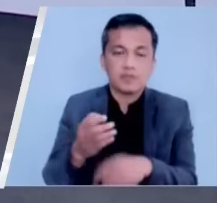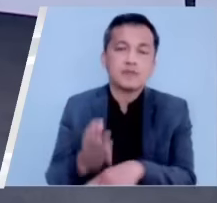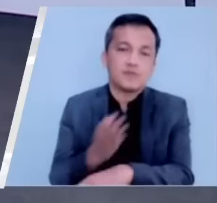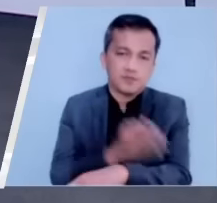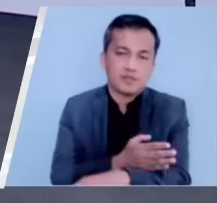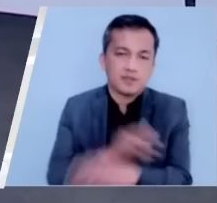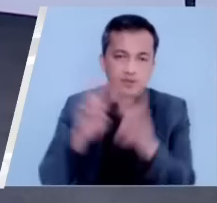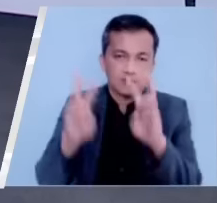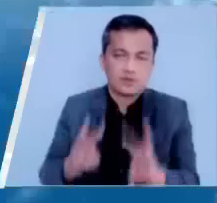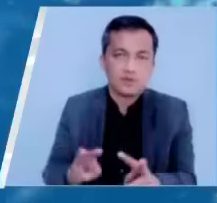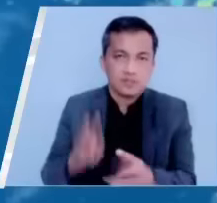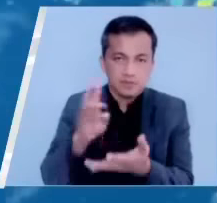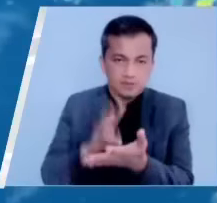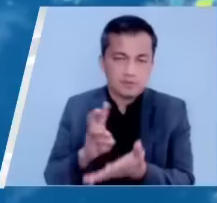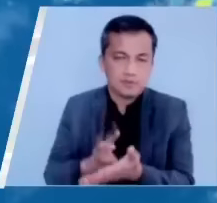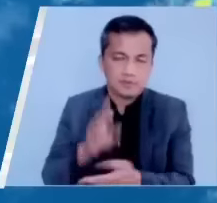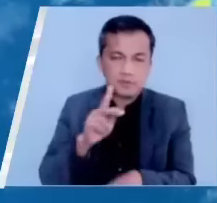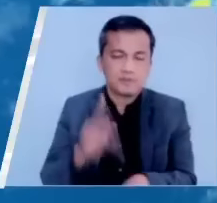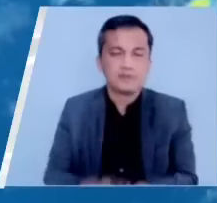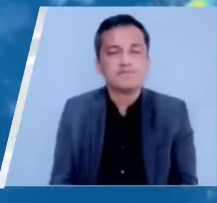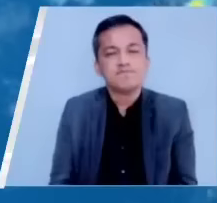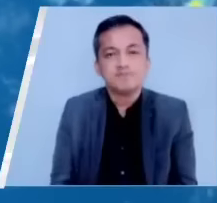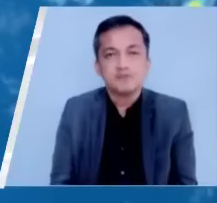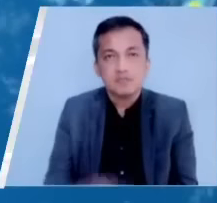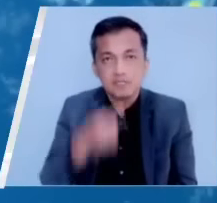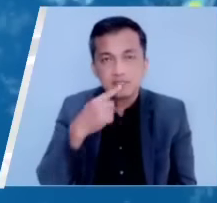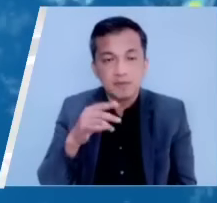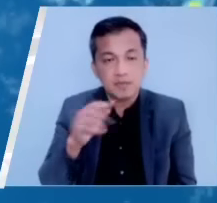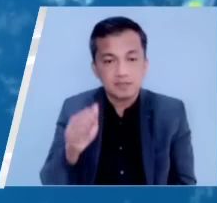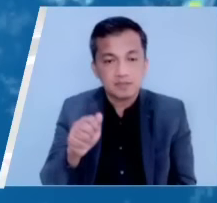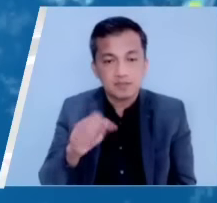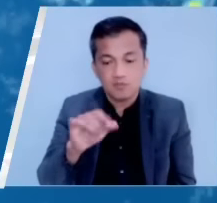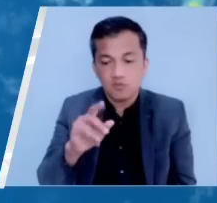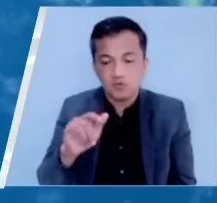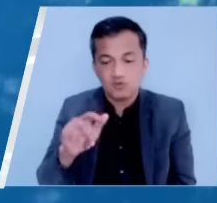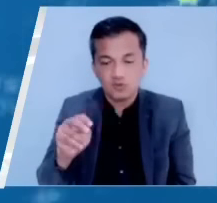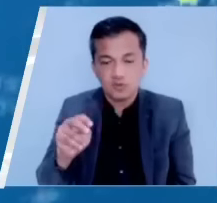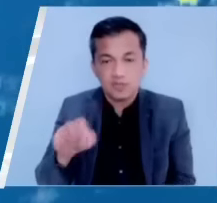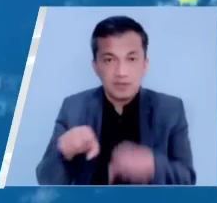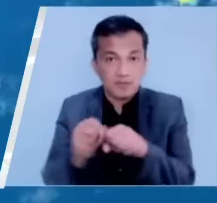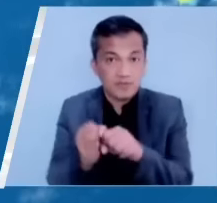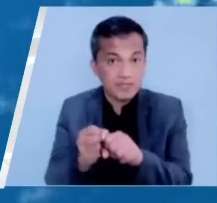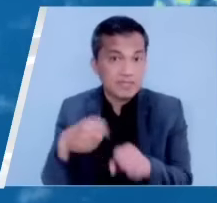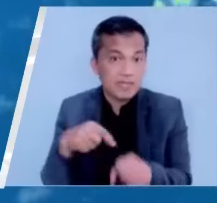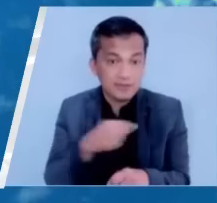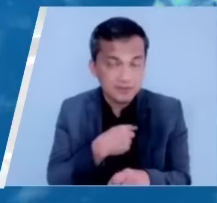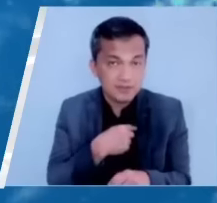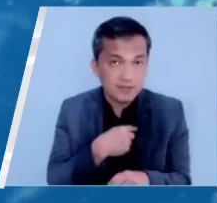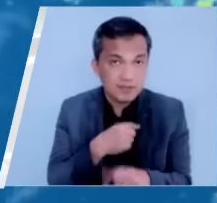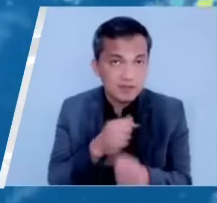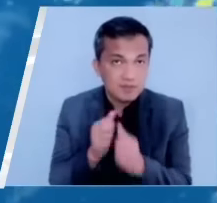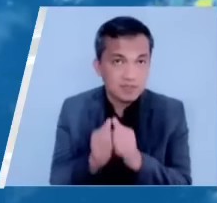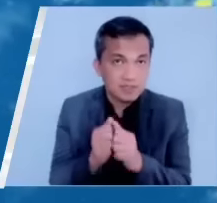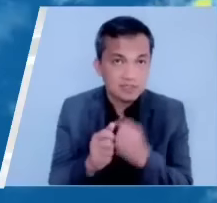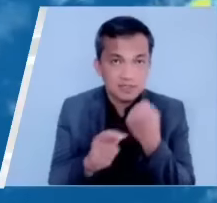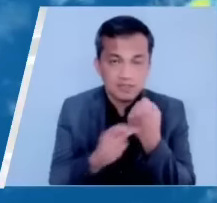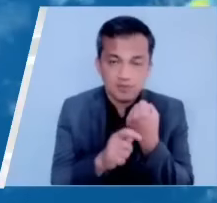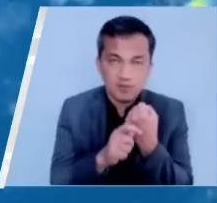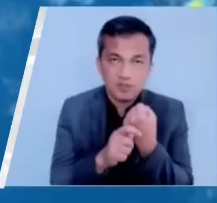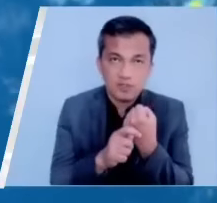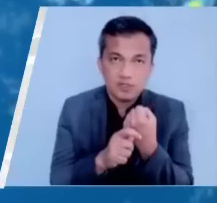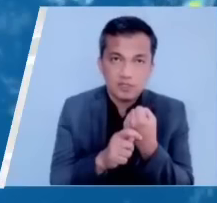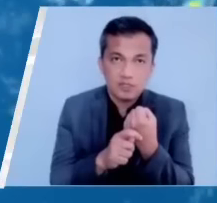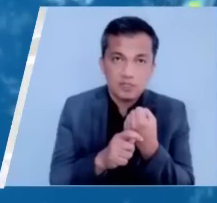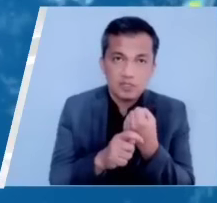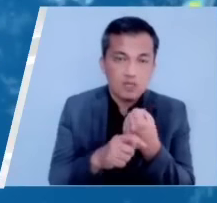malaking bahagi ng bansa. Ayon sa PAGASA, naka-monsoon break kasi tayo. Ibig sabihin, pansamantalang nawala ang epekto